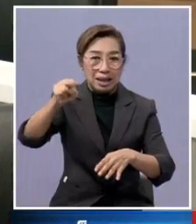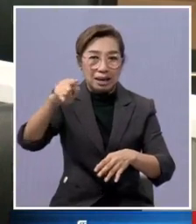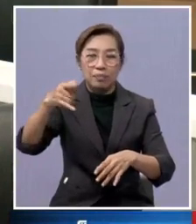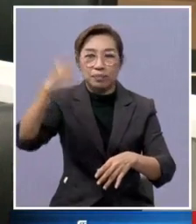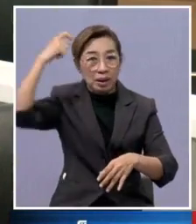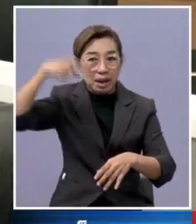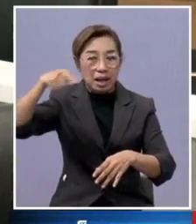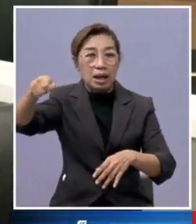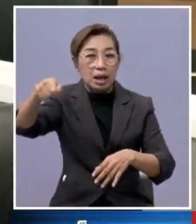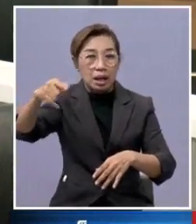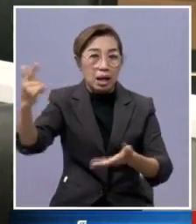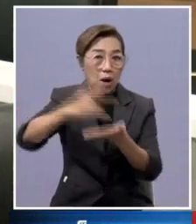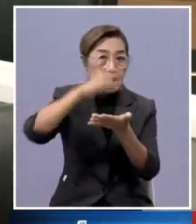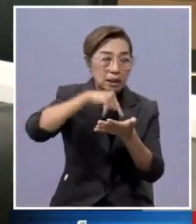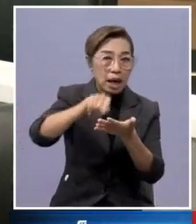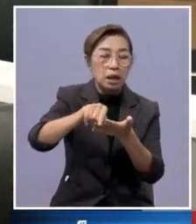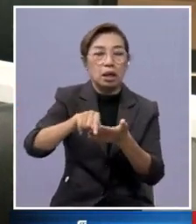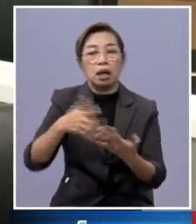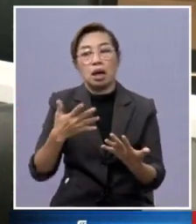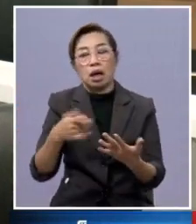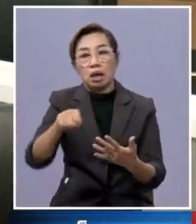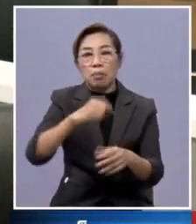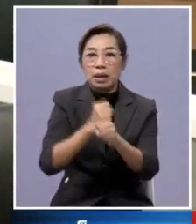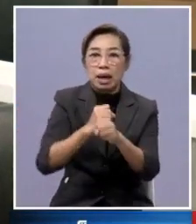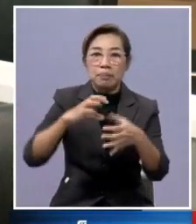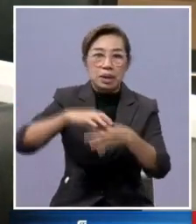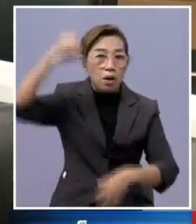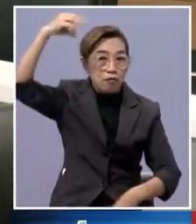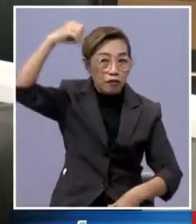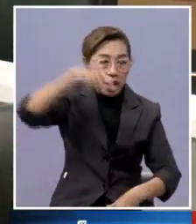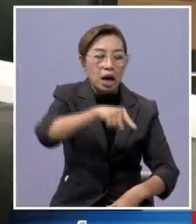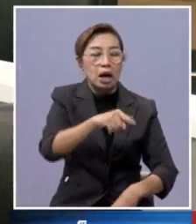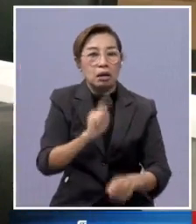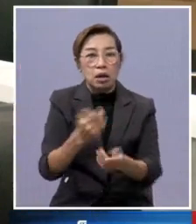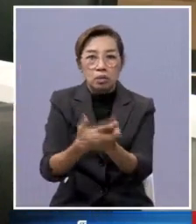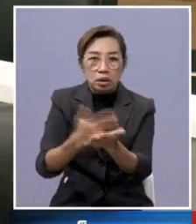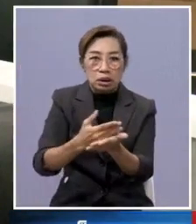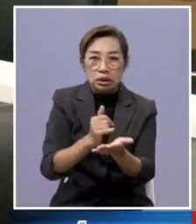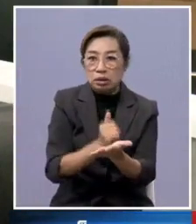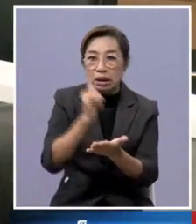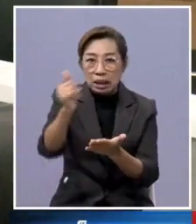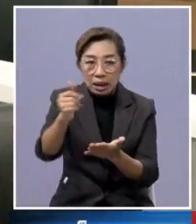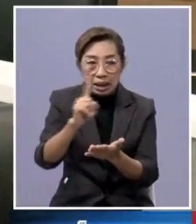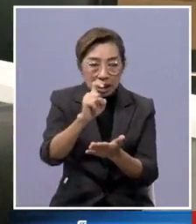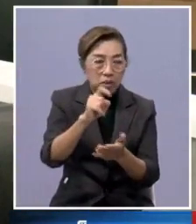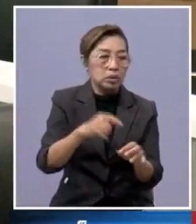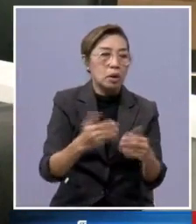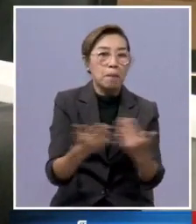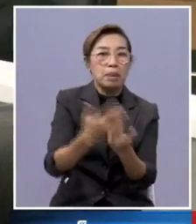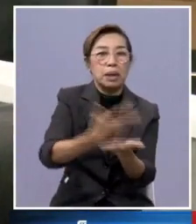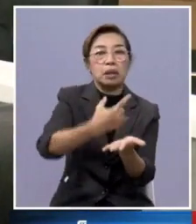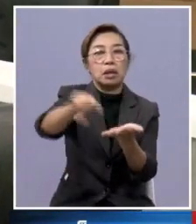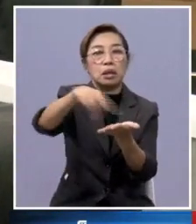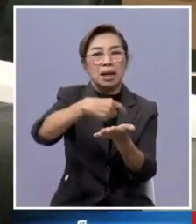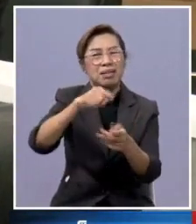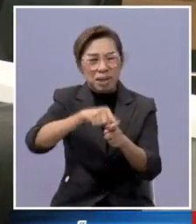ช่วงที่ชายแดนไทยเมียนมาร์ปิดมีความจำเป็นต้องชำระเงินผ่าน Moneychangerซึ่งเป็นวิธีเดียวที่สามารถโอนเงินตามปกติของการ